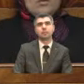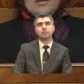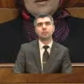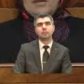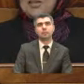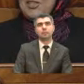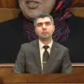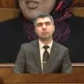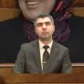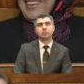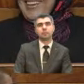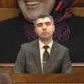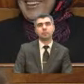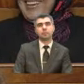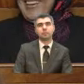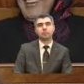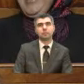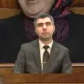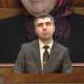ارجع لورا.